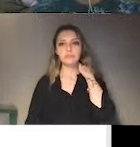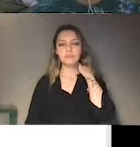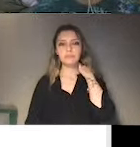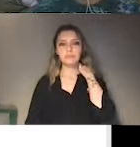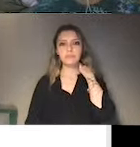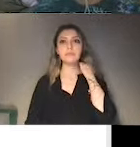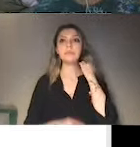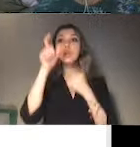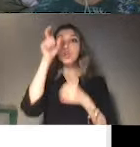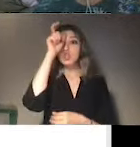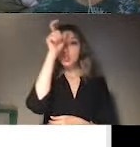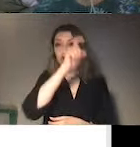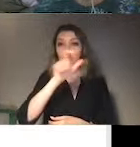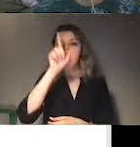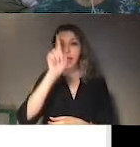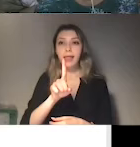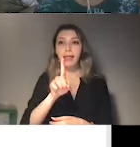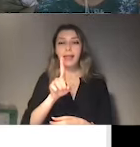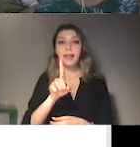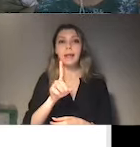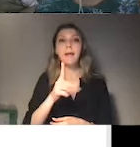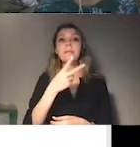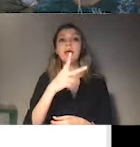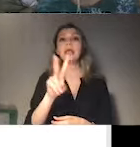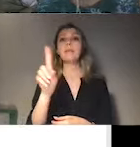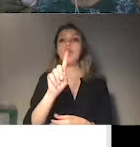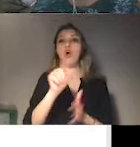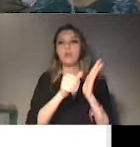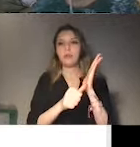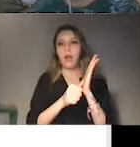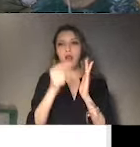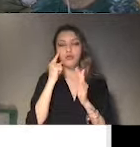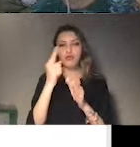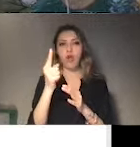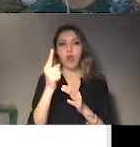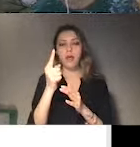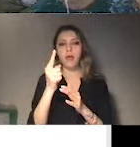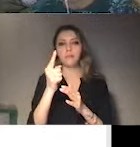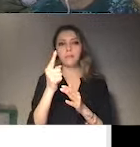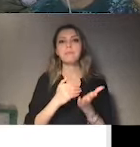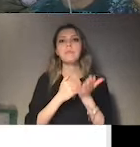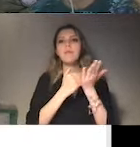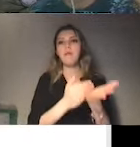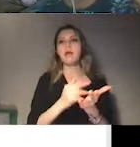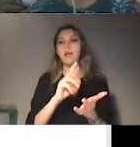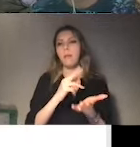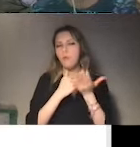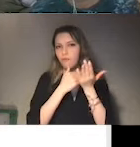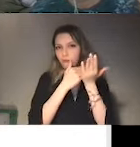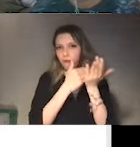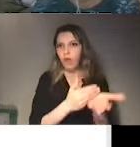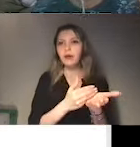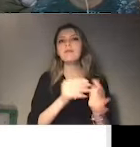İlk dönemi aslında 2010 yılında sunduğu bir raporla başladı ve bu